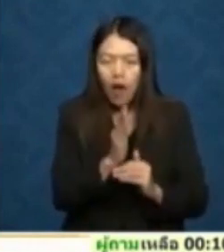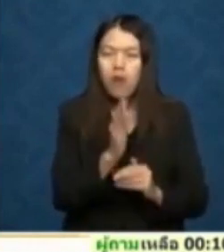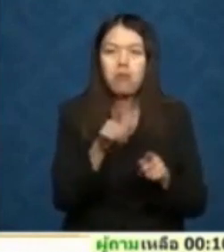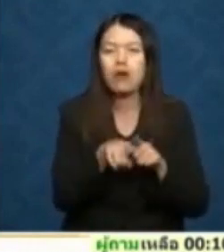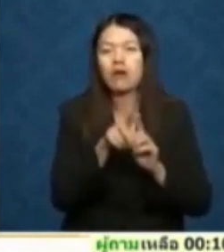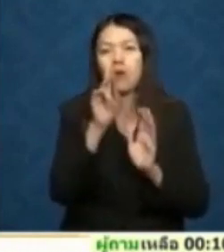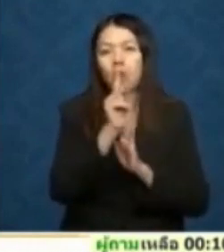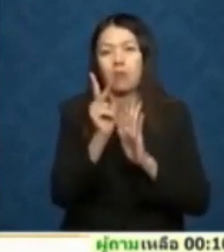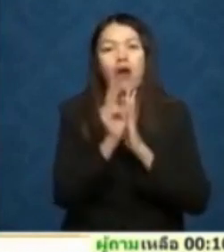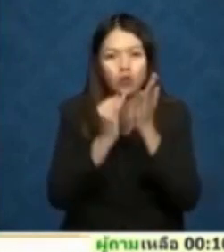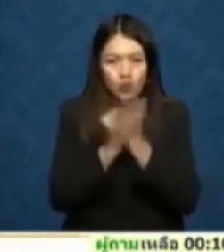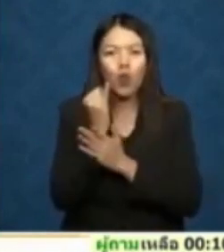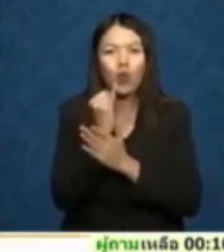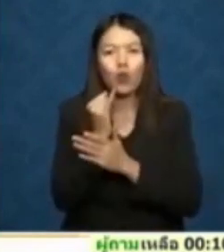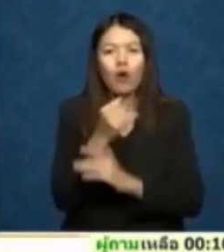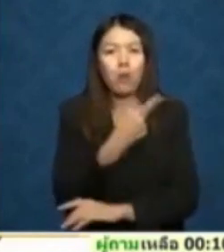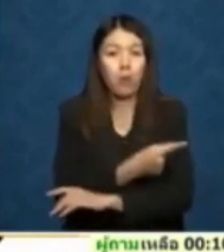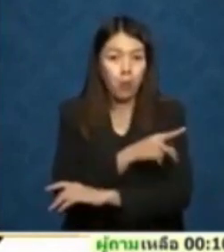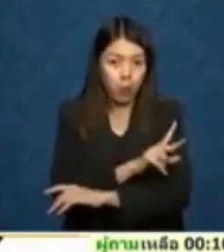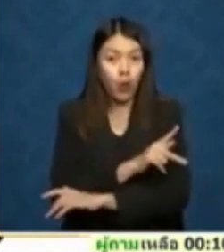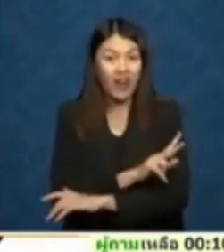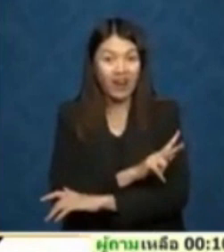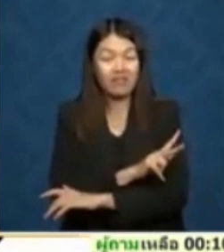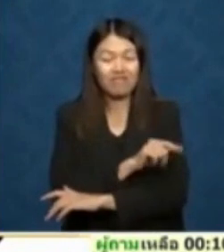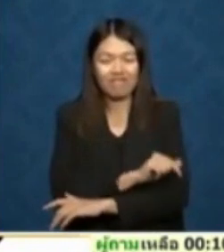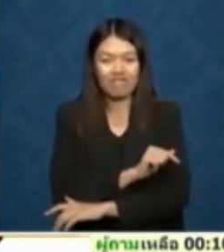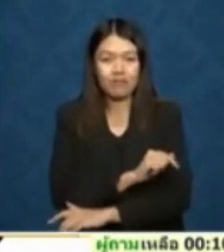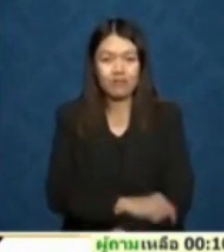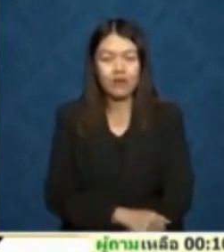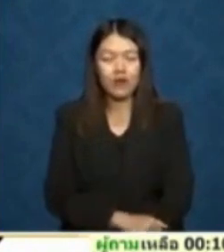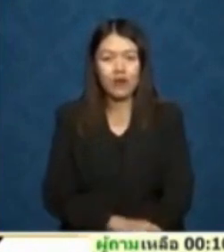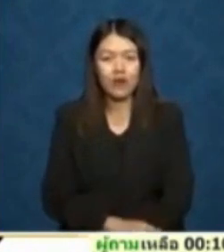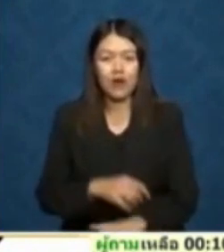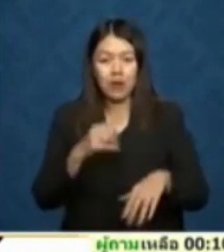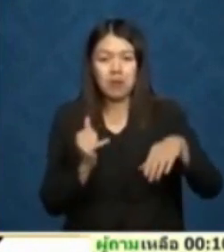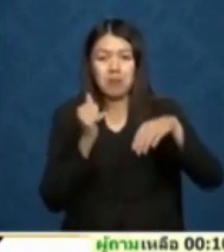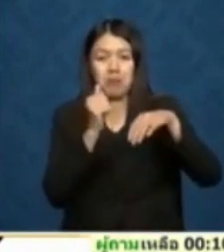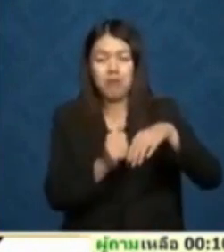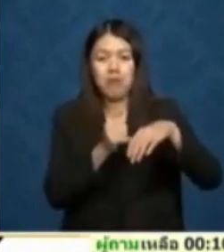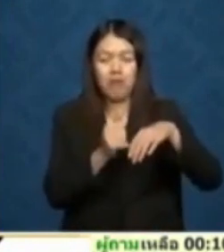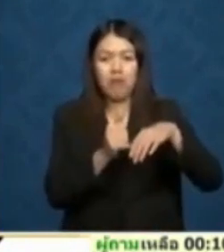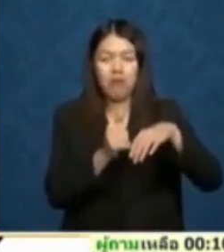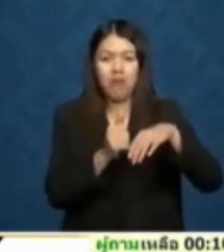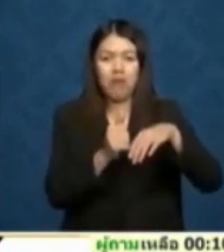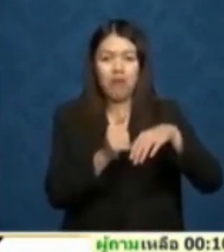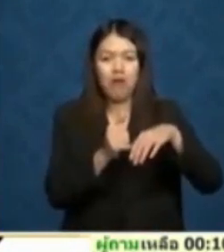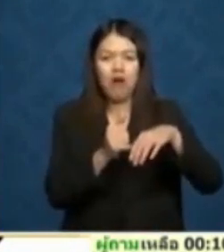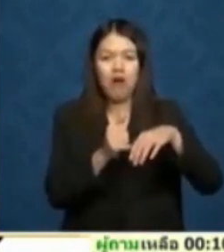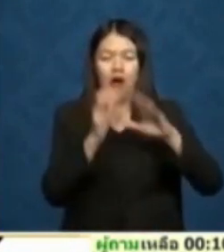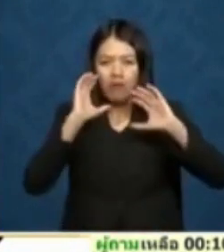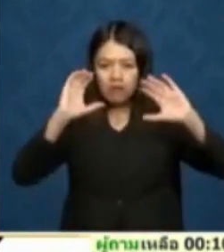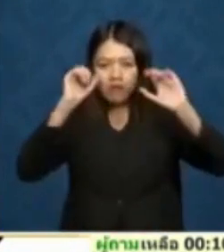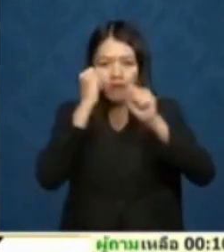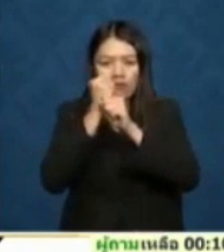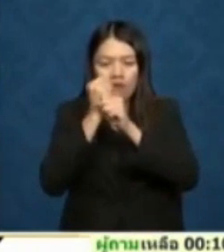หมายและถูกต้องซึ่งจังหวัดภูเก็ตได้ลงพื้นที่นะครับราชการนะครับ